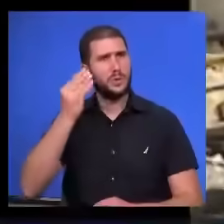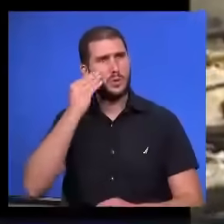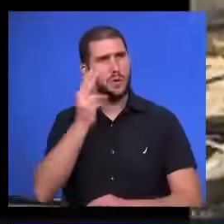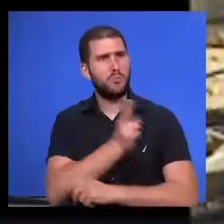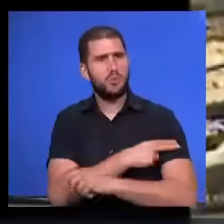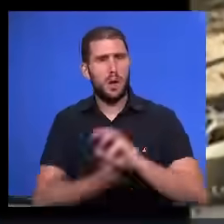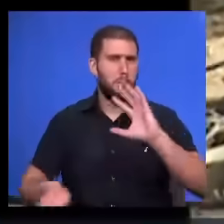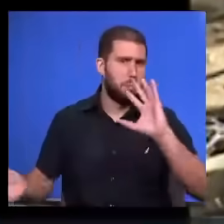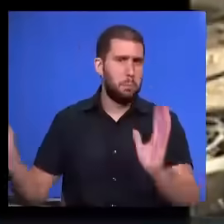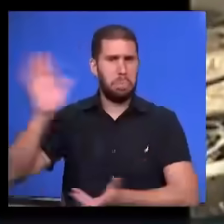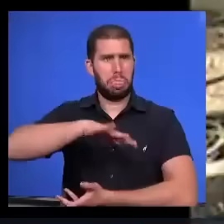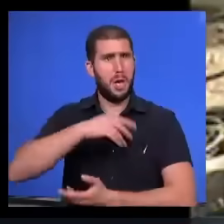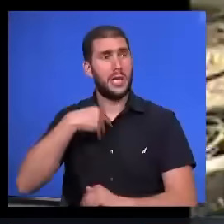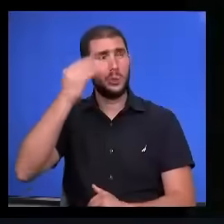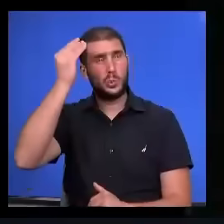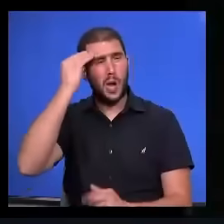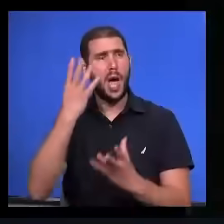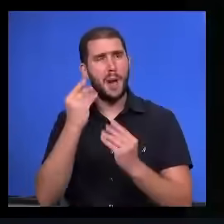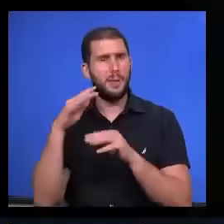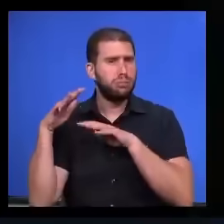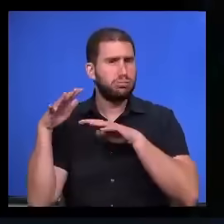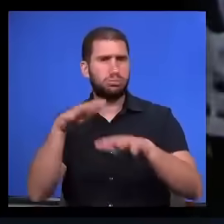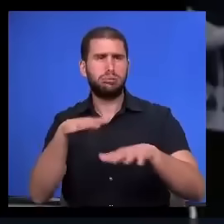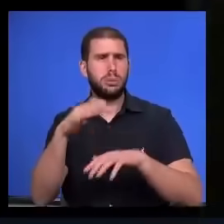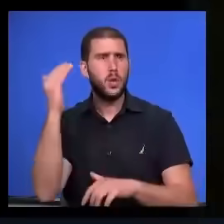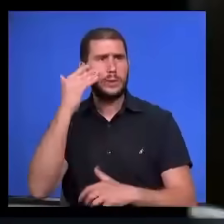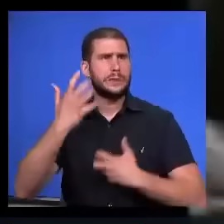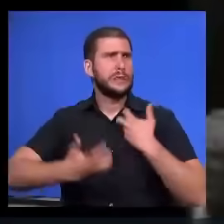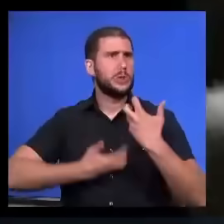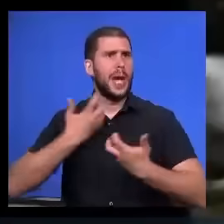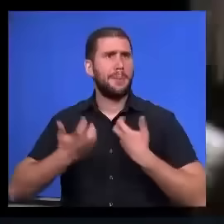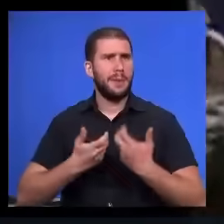ניידות משטרה הפוכות, אני זוכר המון דרוזי זועם.